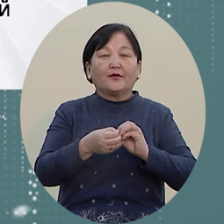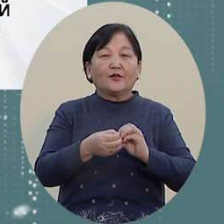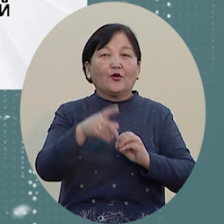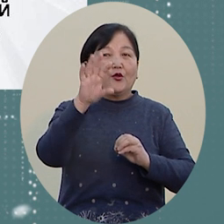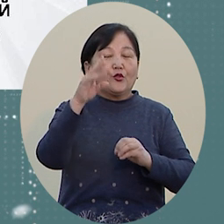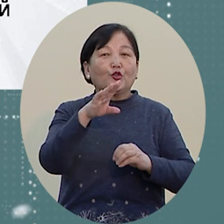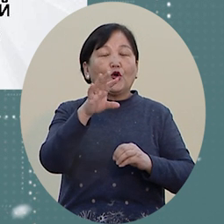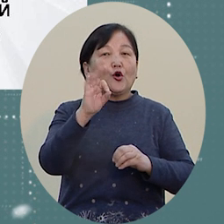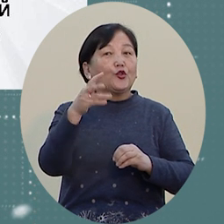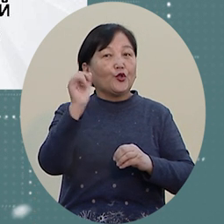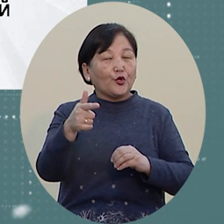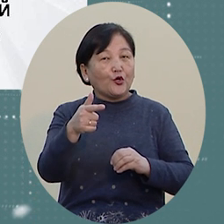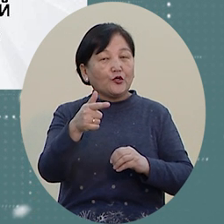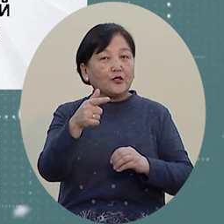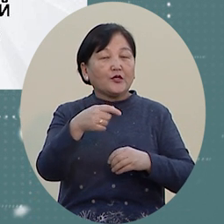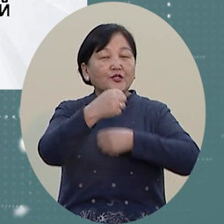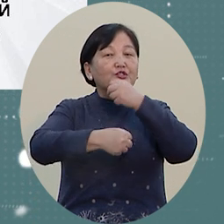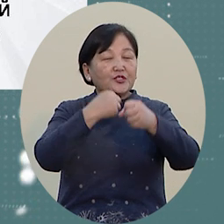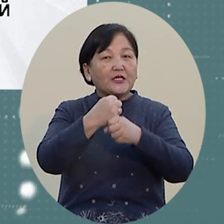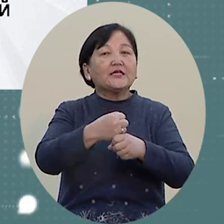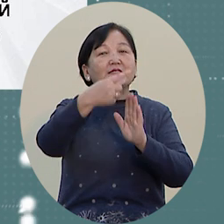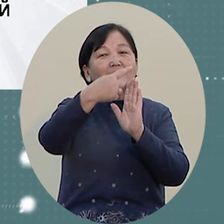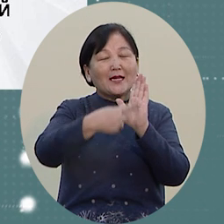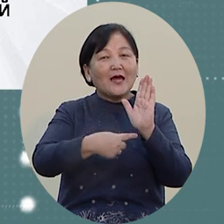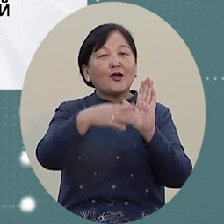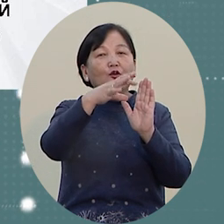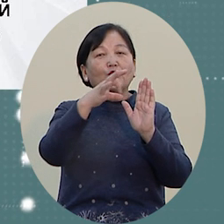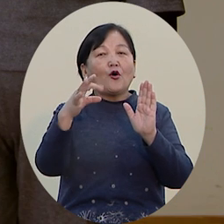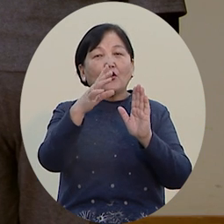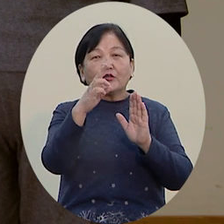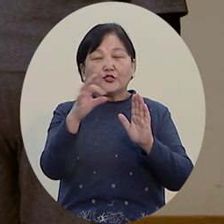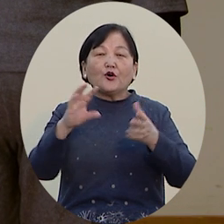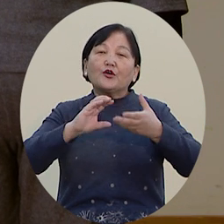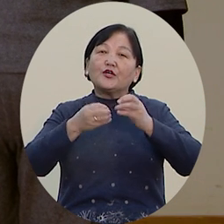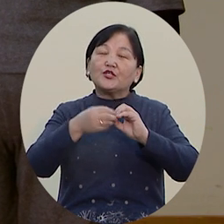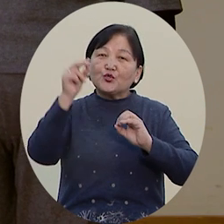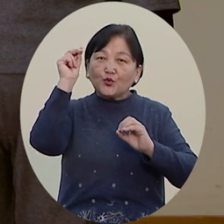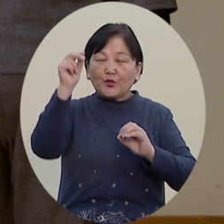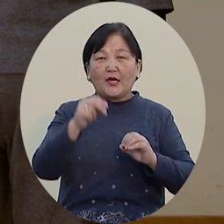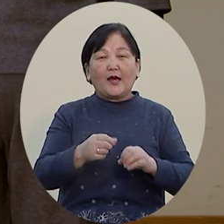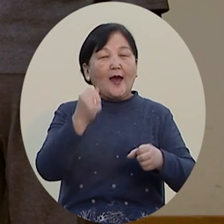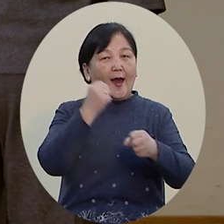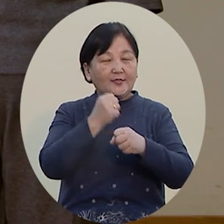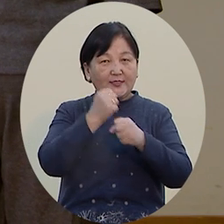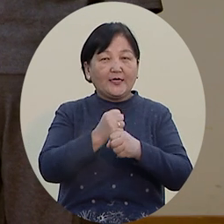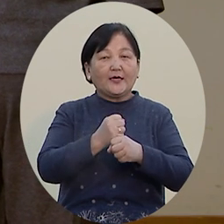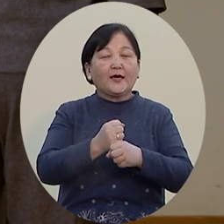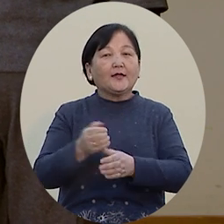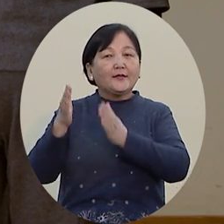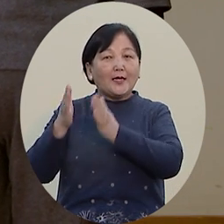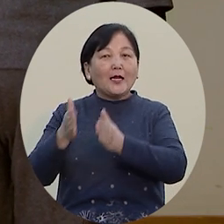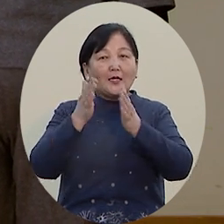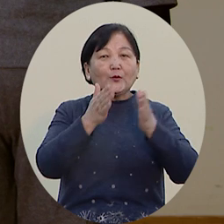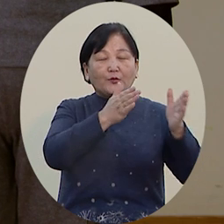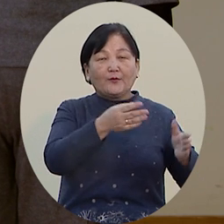хоногоор, сараар жилээр хийж сурцгаая. За ингээд бүгдээр ерөнхийдөө бол нөгөө ажлынхаа дарааллыг